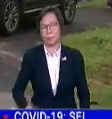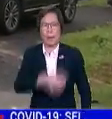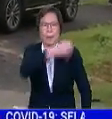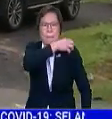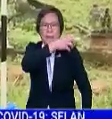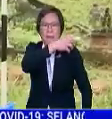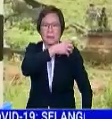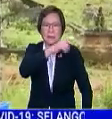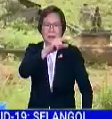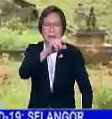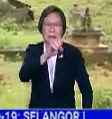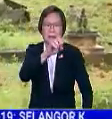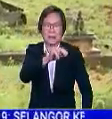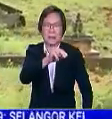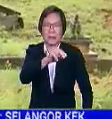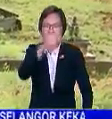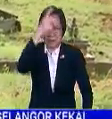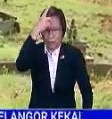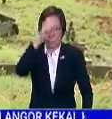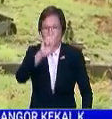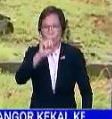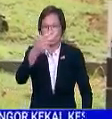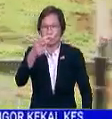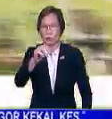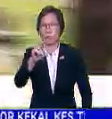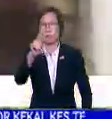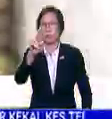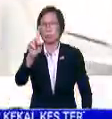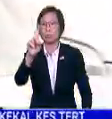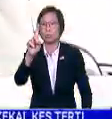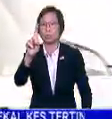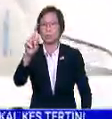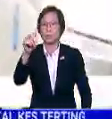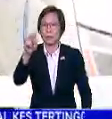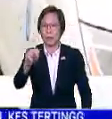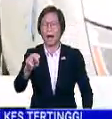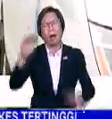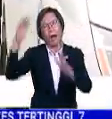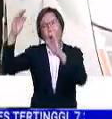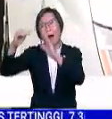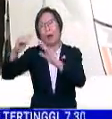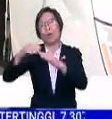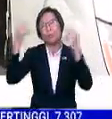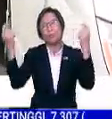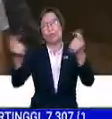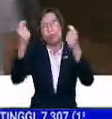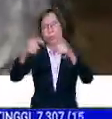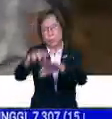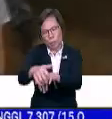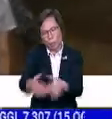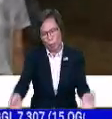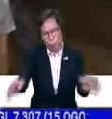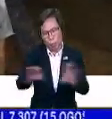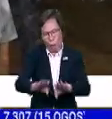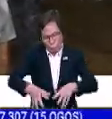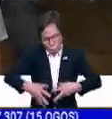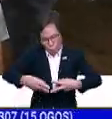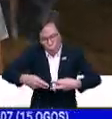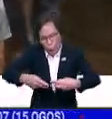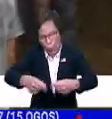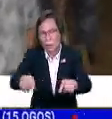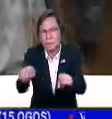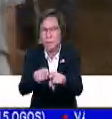Major Jeneral Datuk Syamsuddin Kasim yang ditemui di Bau berharap upacara pengebumian bagi setiap mangsa berjalan lancar